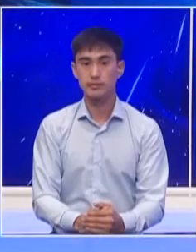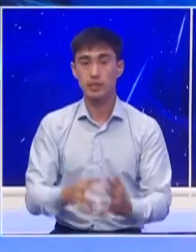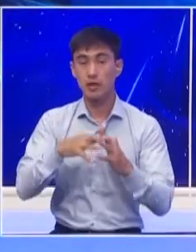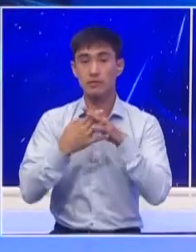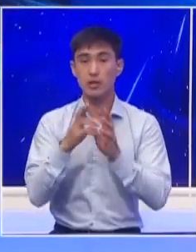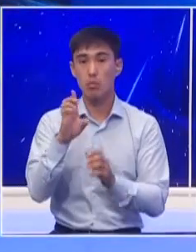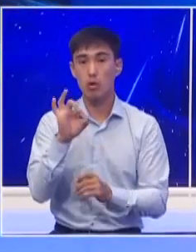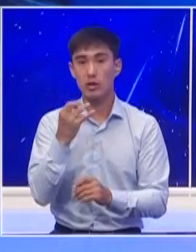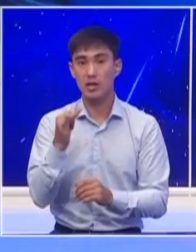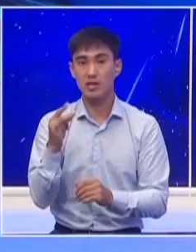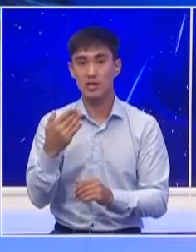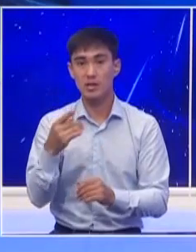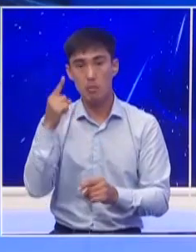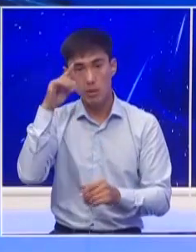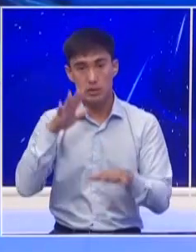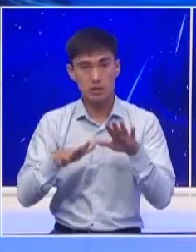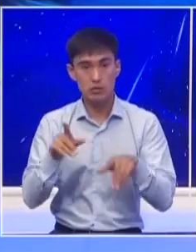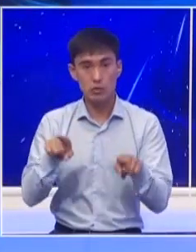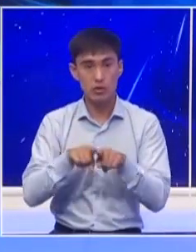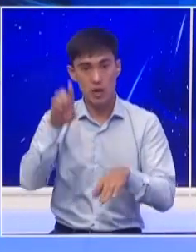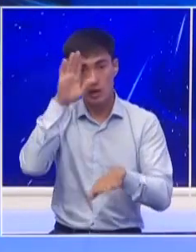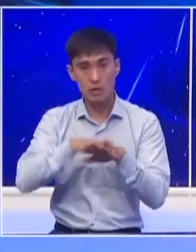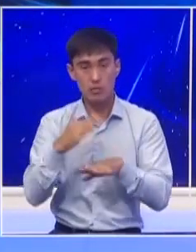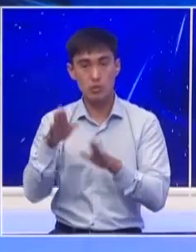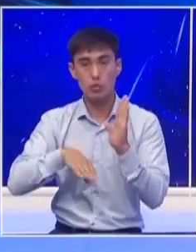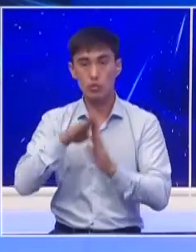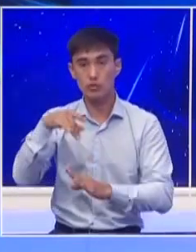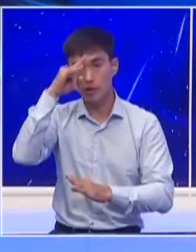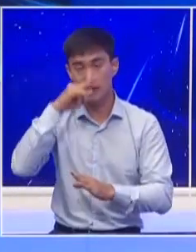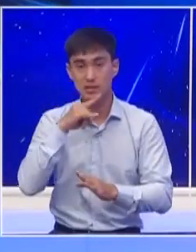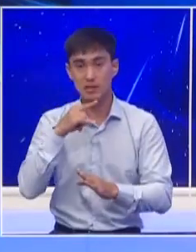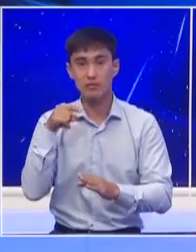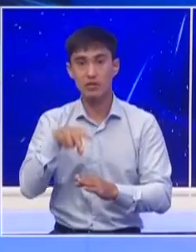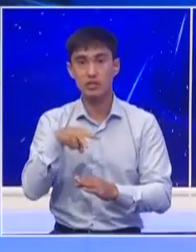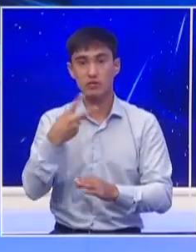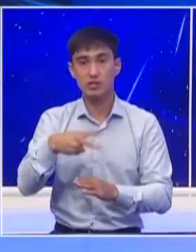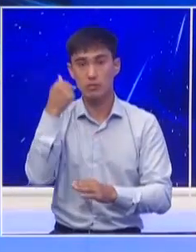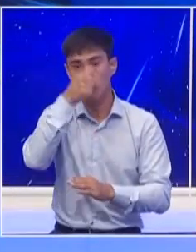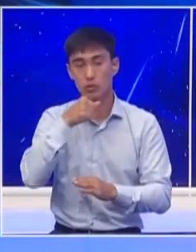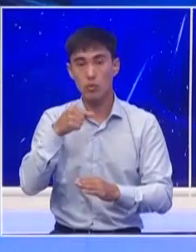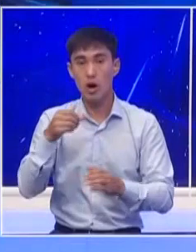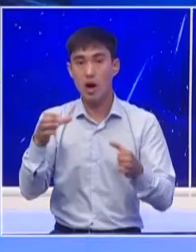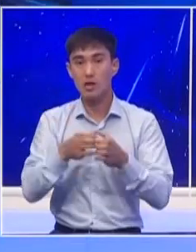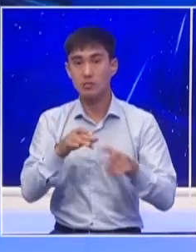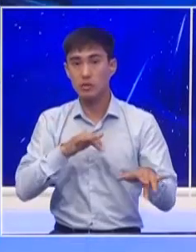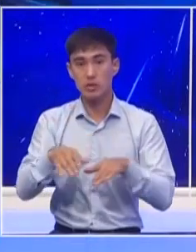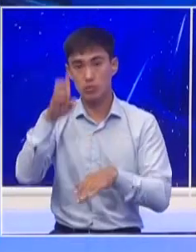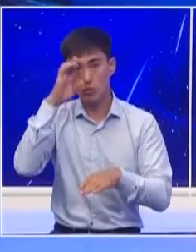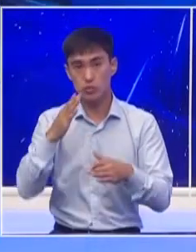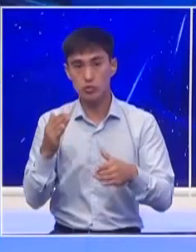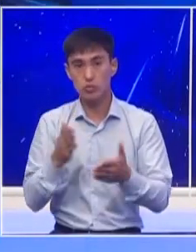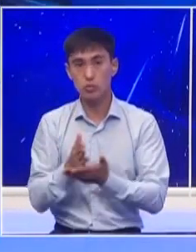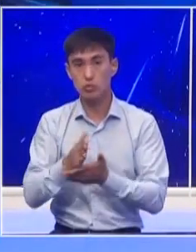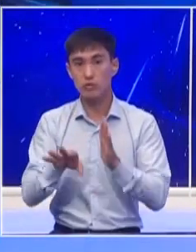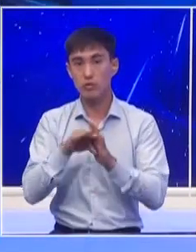В селе Боралдай и не подозревали, что их аким признан лучшим в Казахстане в 2020 году. Агентство по делам госслужбы выбрало